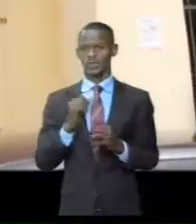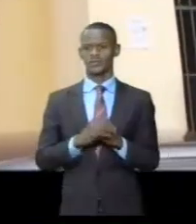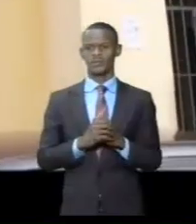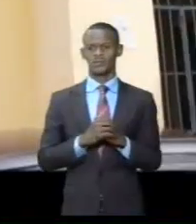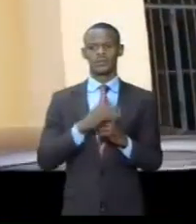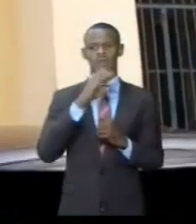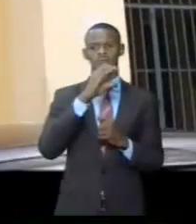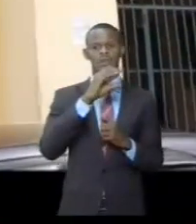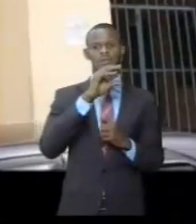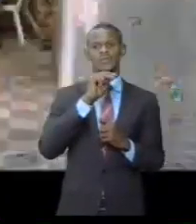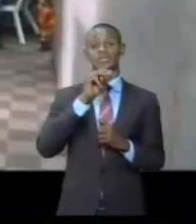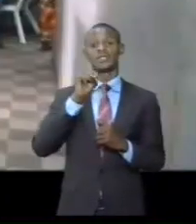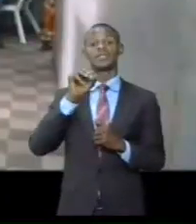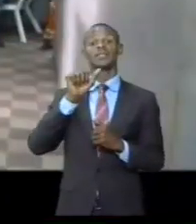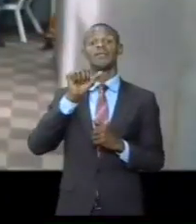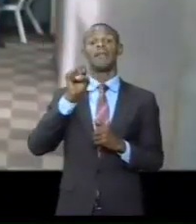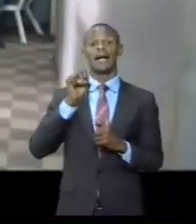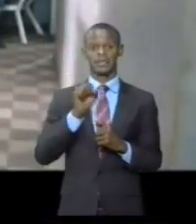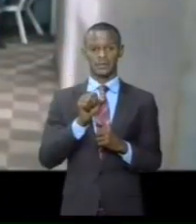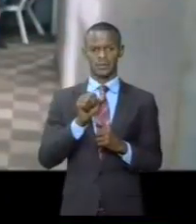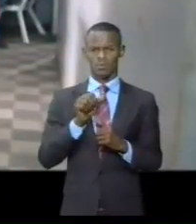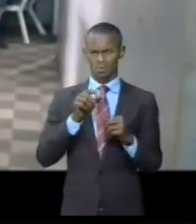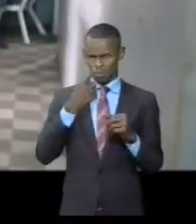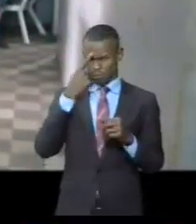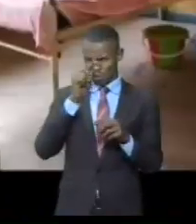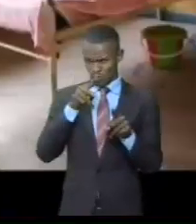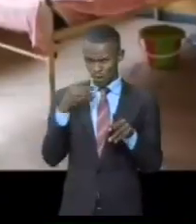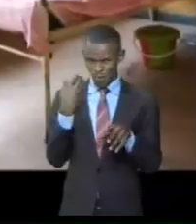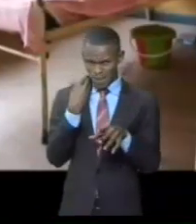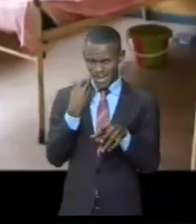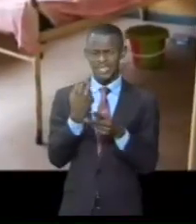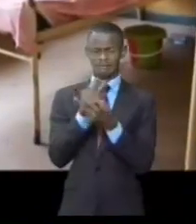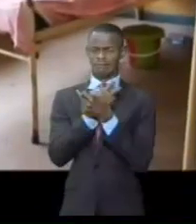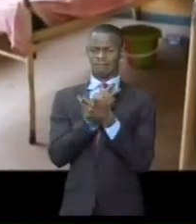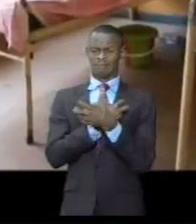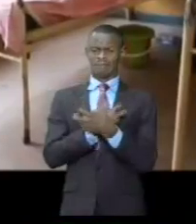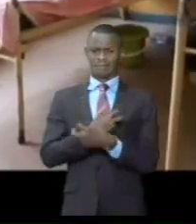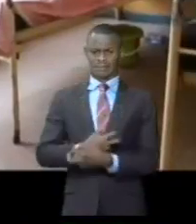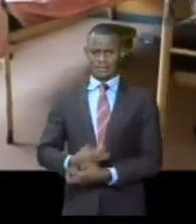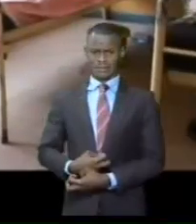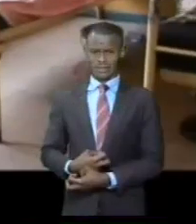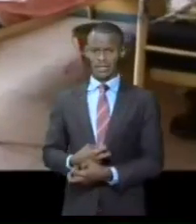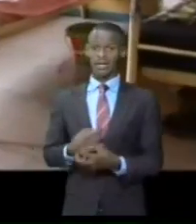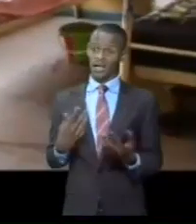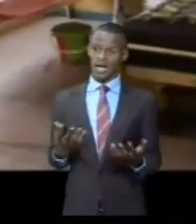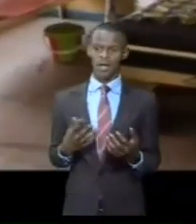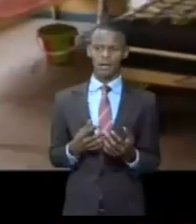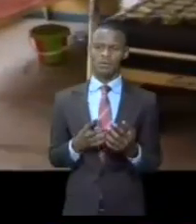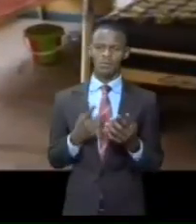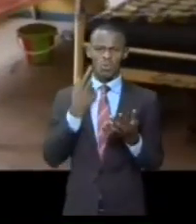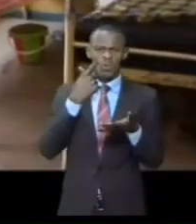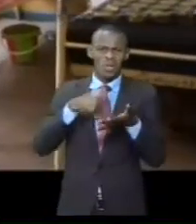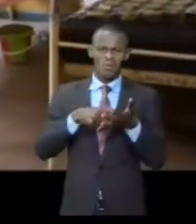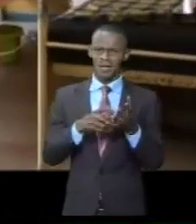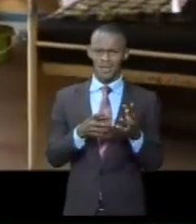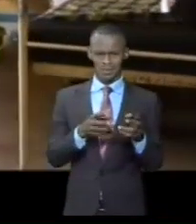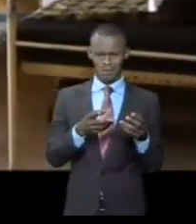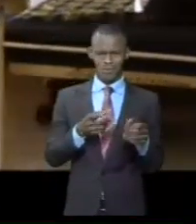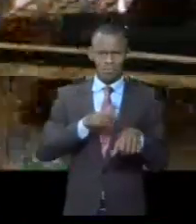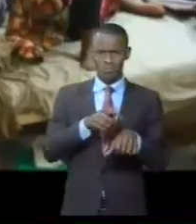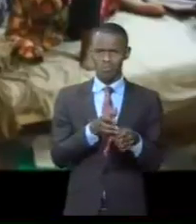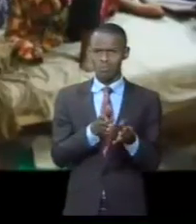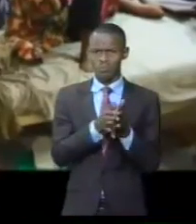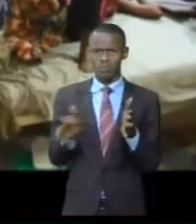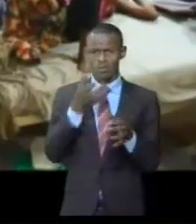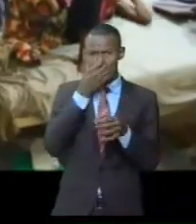et anémique SS, appelé communément Mabanga, où les patients sont en promiscuité dans les chambres, sans tenir compte des mesures